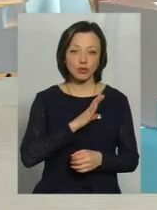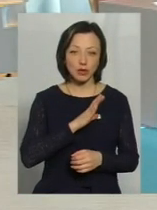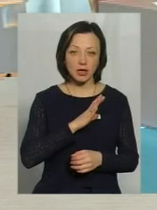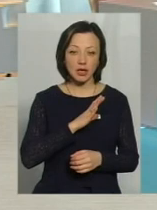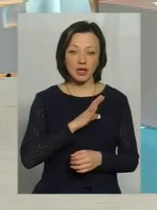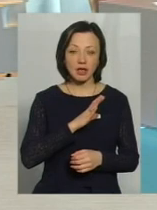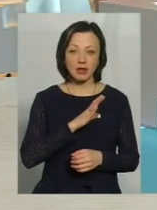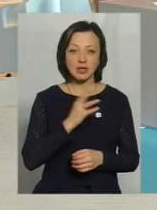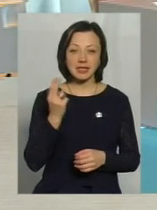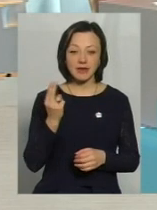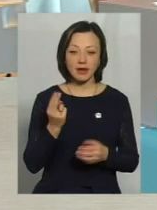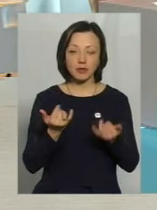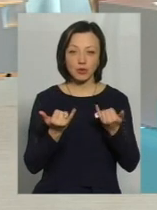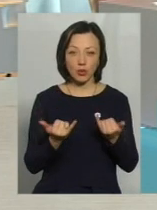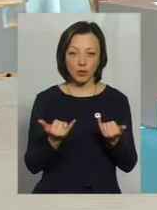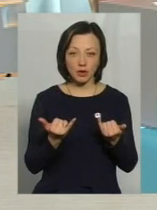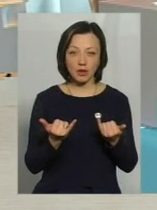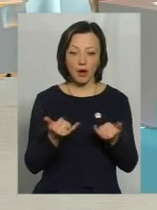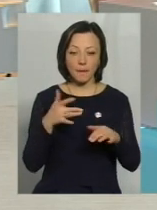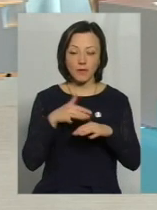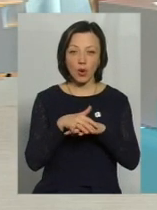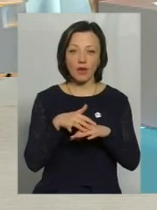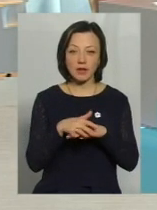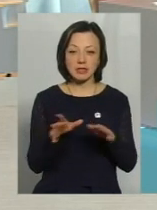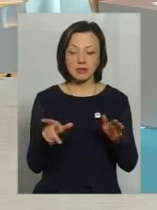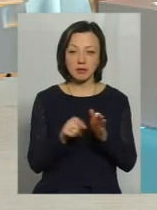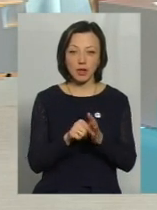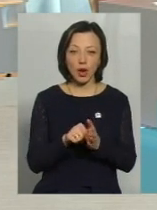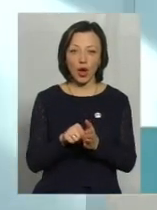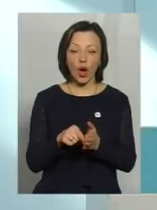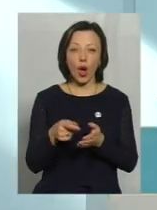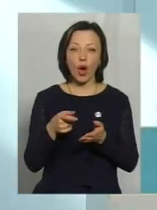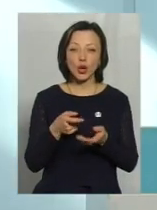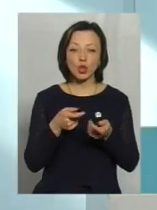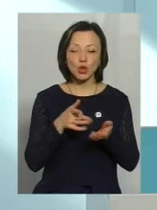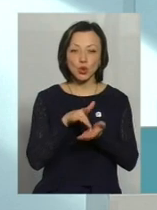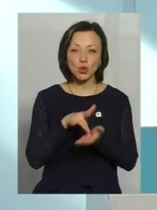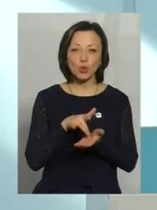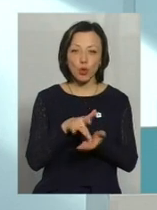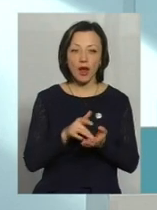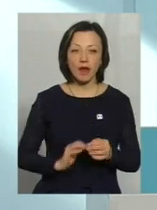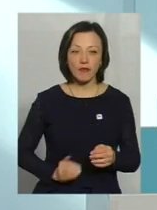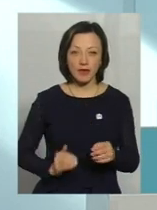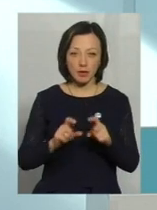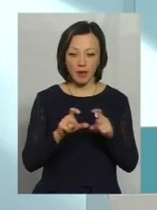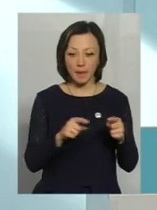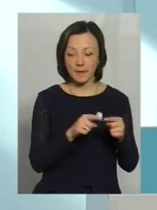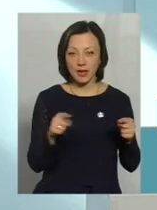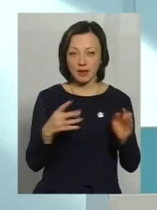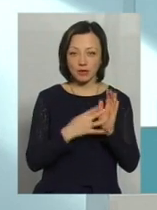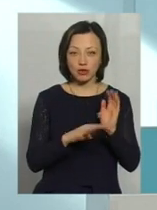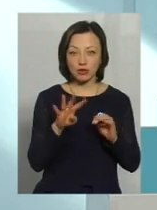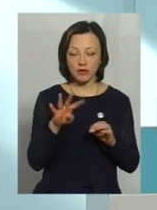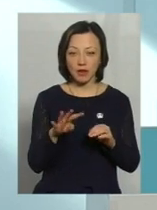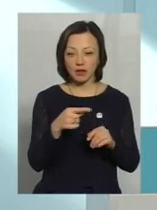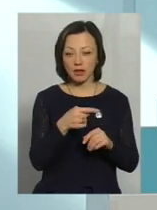та цифра, яку ми сьогодні прорахували спільно з туроператорами. Тобто, якщо за період